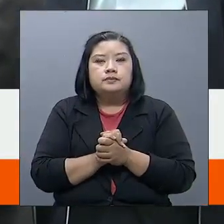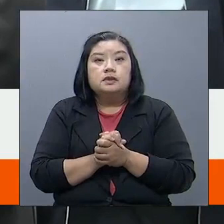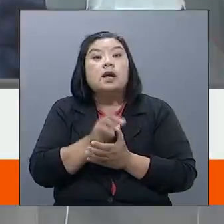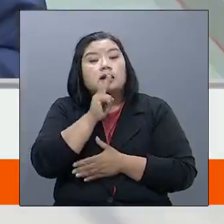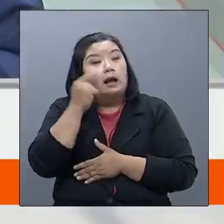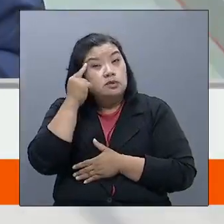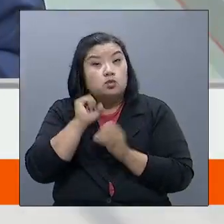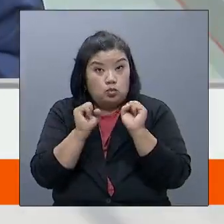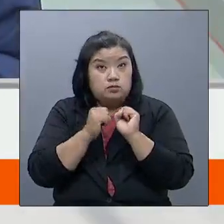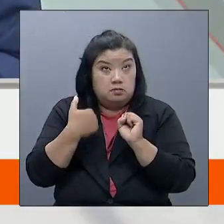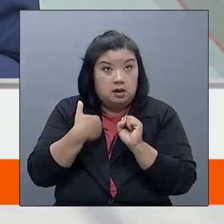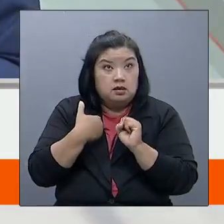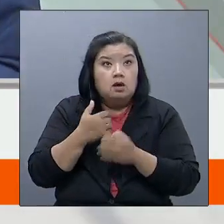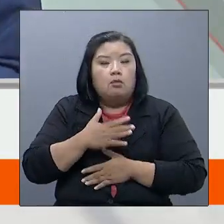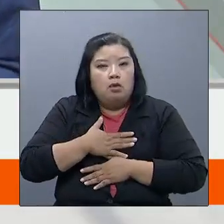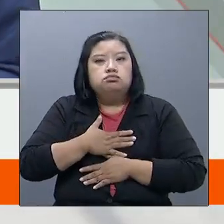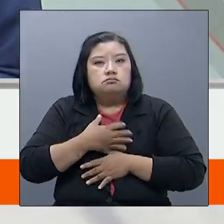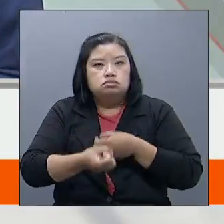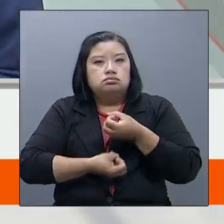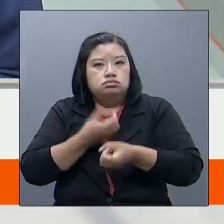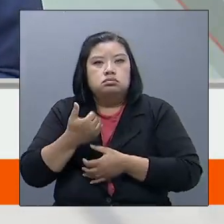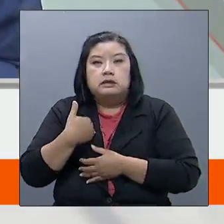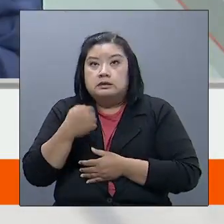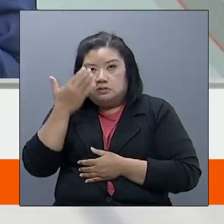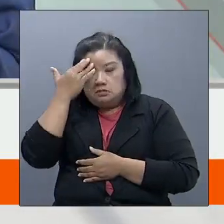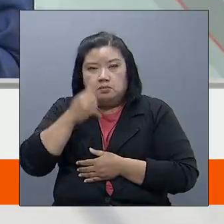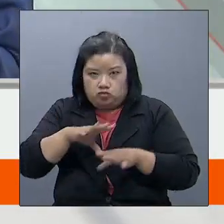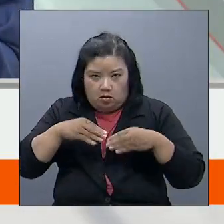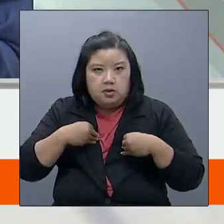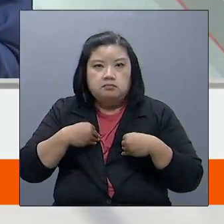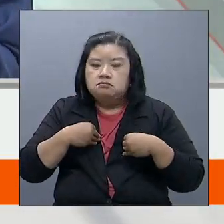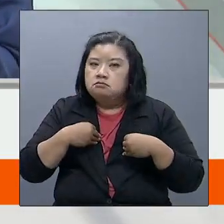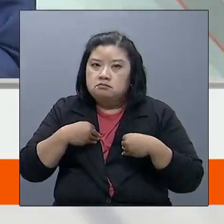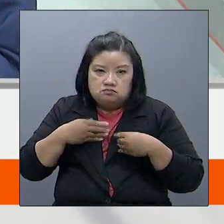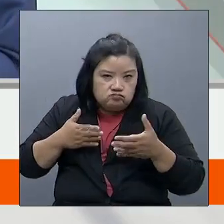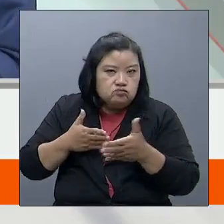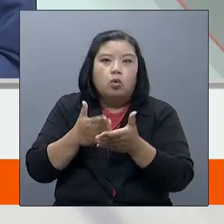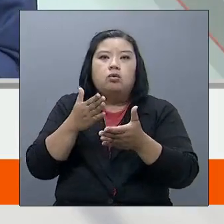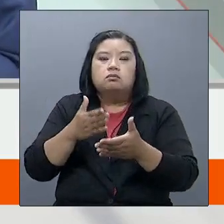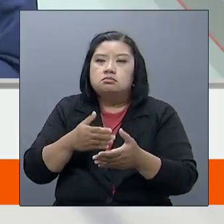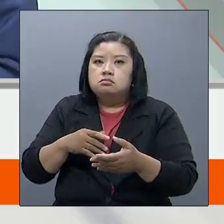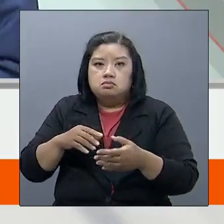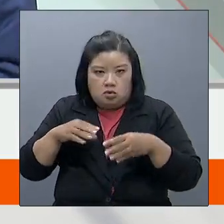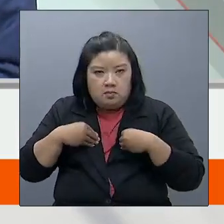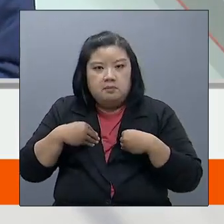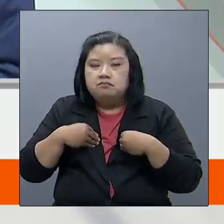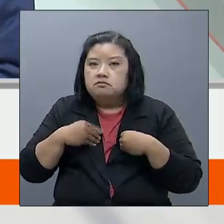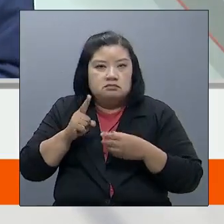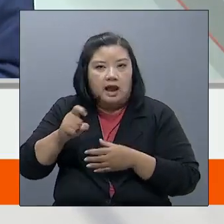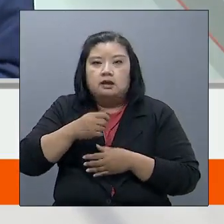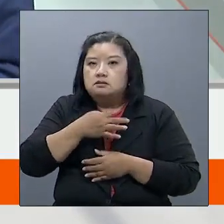หลังจากที่มาเปิดข้อมูลในลักษณะที่เหมือนกับการดับเครื่องชนเลยว่าหลังจากนี้แล้วการทำมาหากินจะยากขึ้นหรือไม่นะ